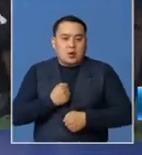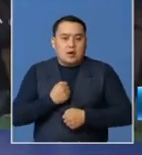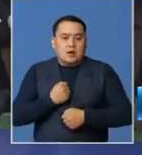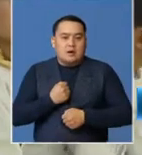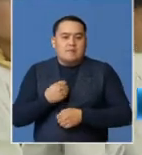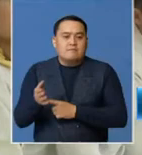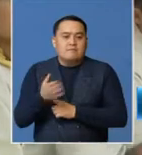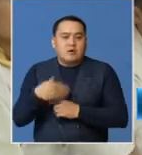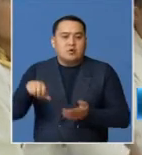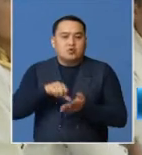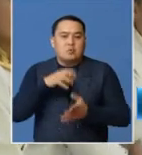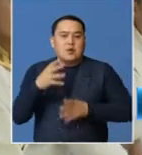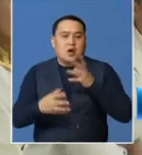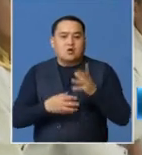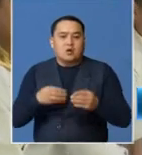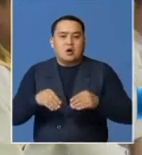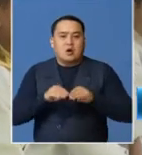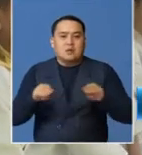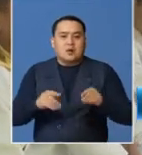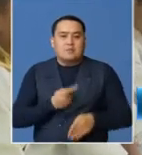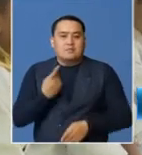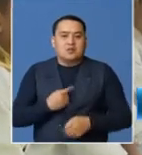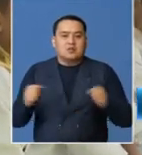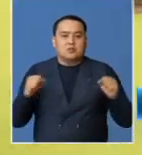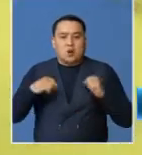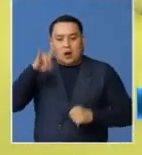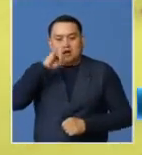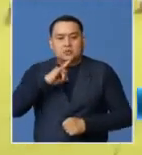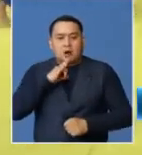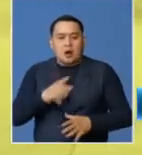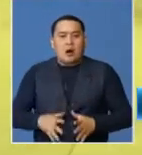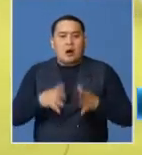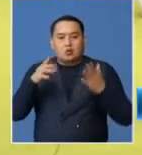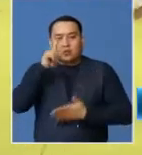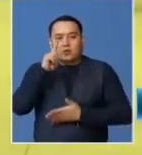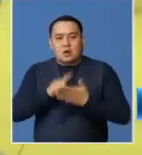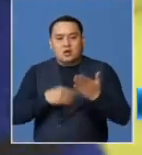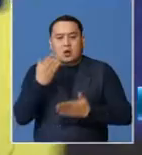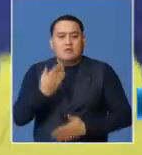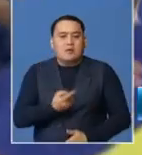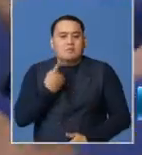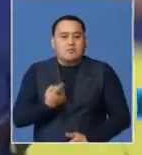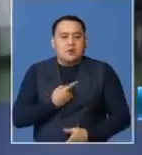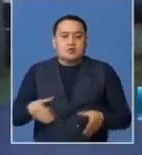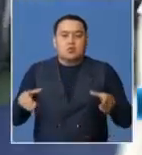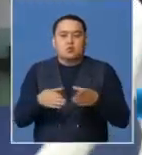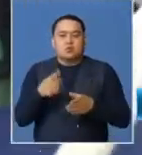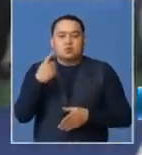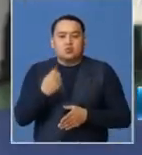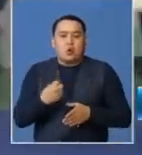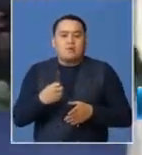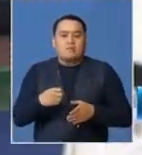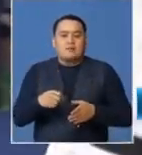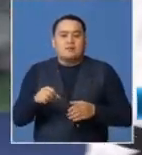поднимал флаг Казахстана на международной арене. Мастер спорта Казахстана и подает огромные надежды. На его мастер-класс собрались почти 100